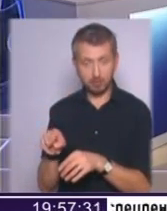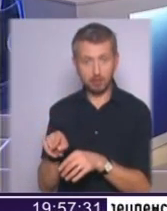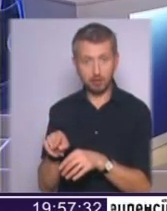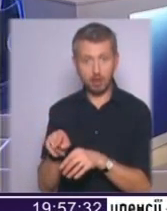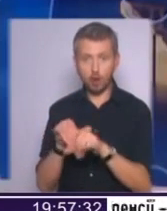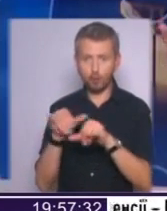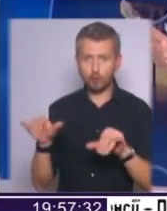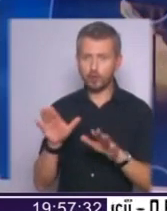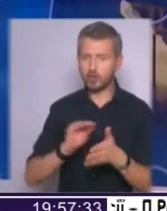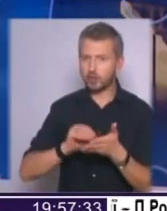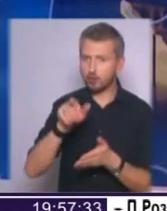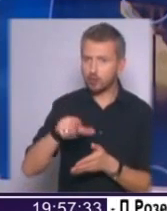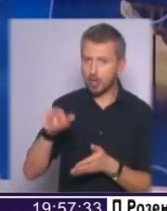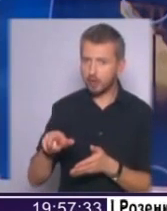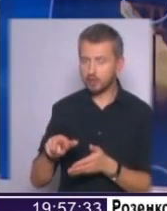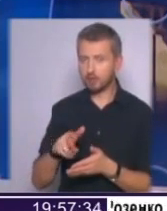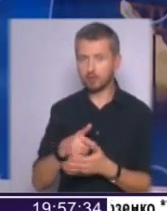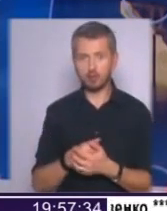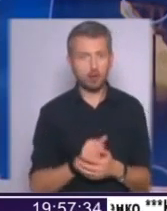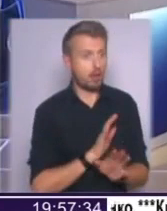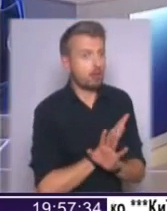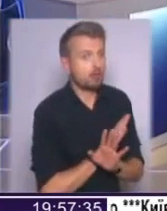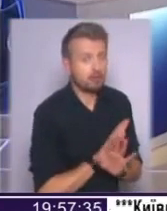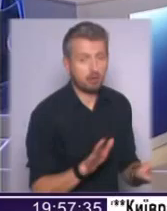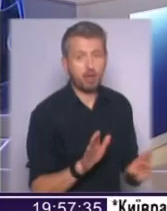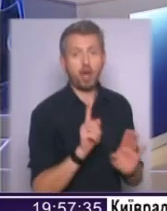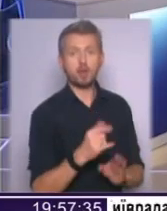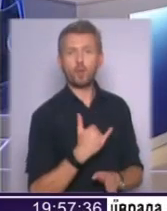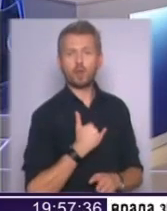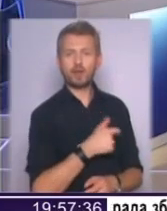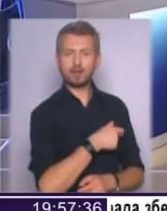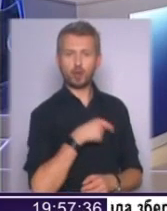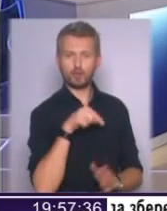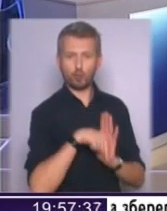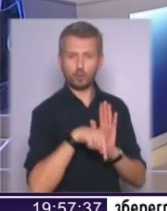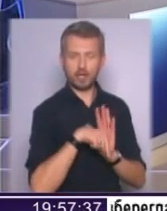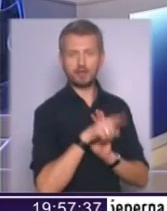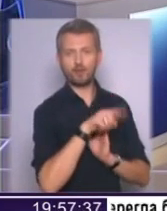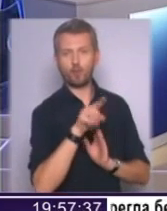тільки на журналістів, громадські активісти? Ні, він розповсюджений лише на журналістів, але у нас депутати в цьому сенсі, вони,